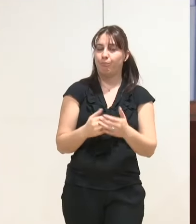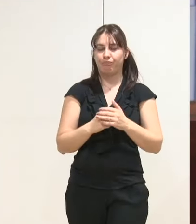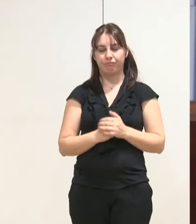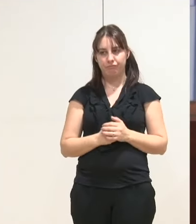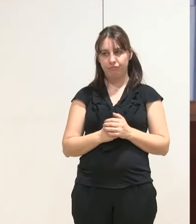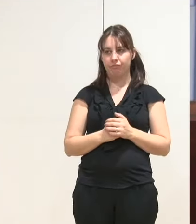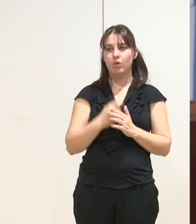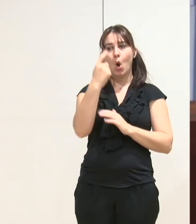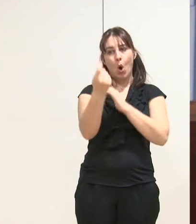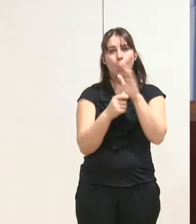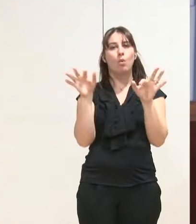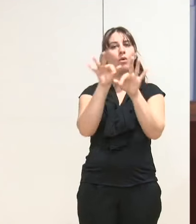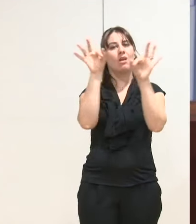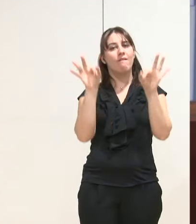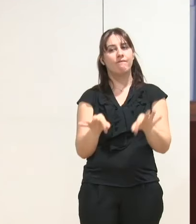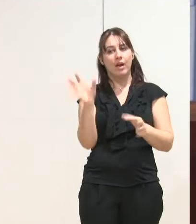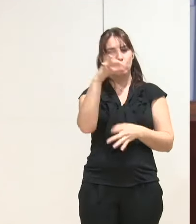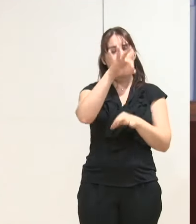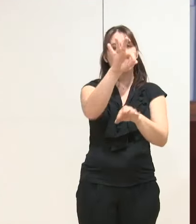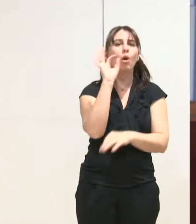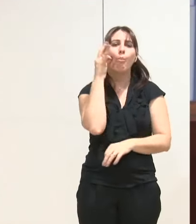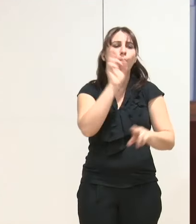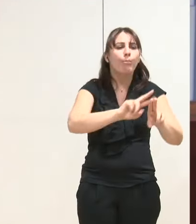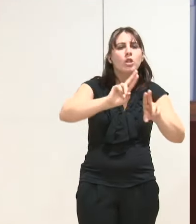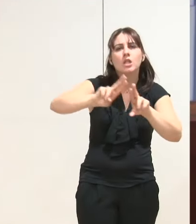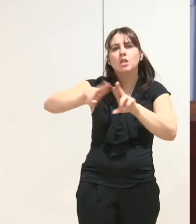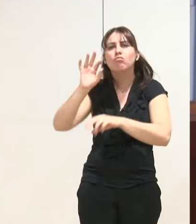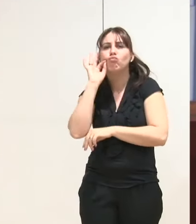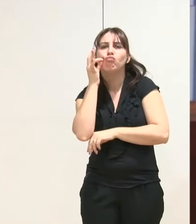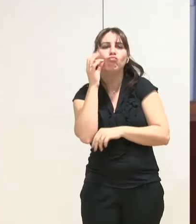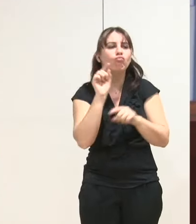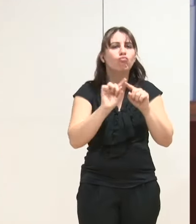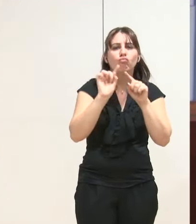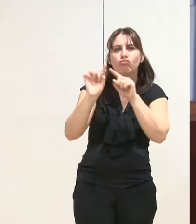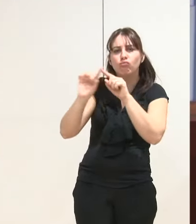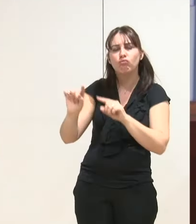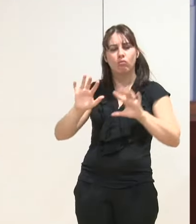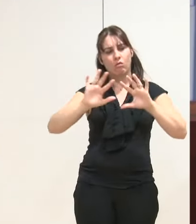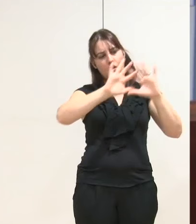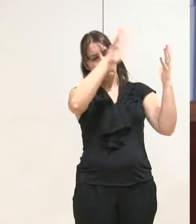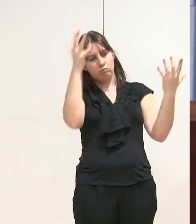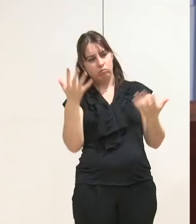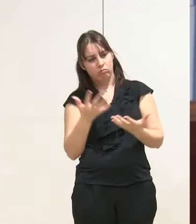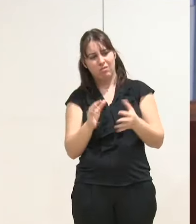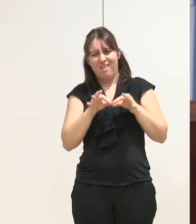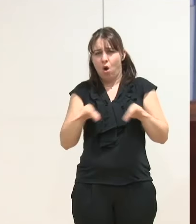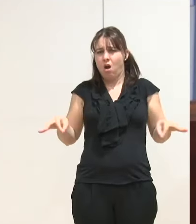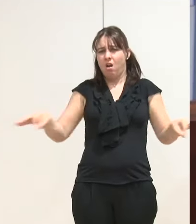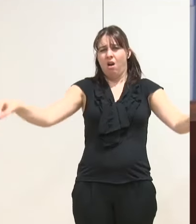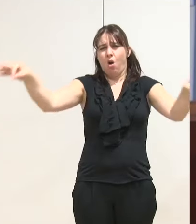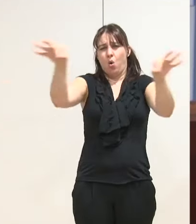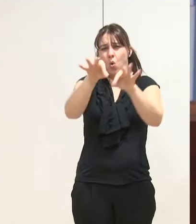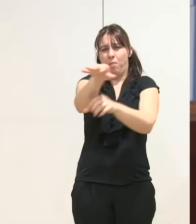refacturation des dépenses de petitte maintenance portant sur l'ensemble du complexe et